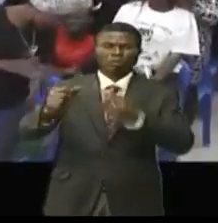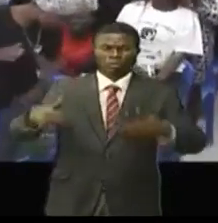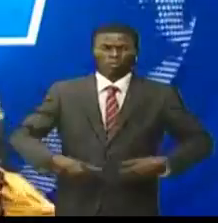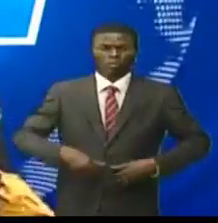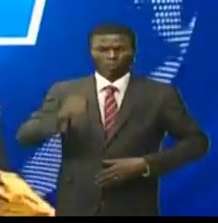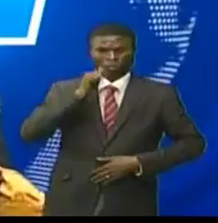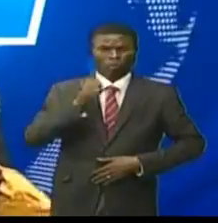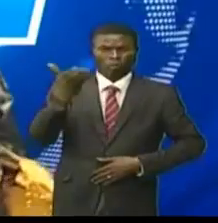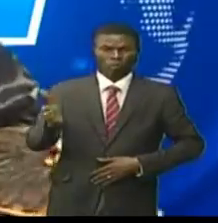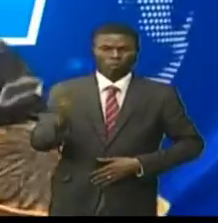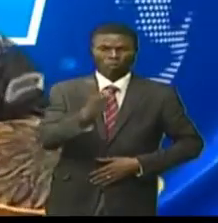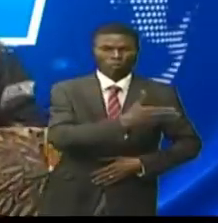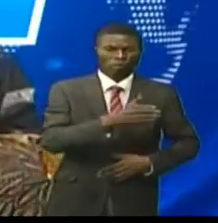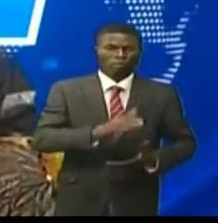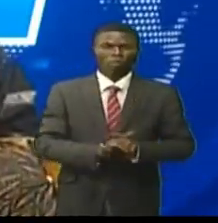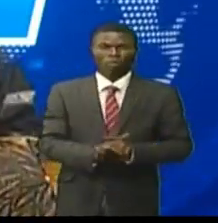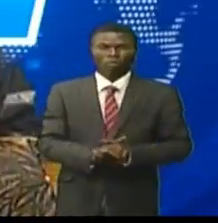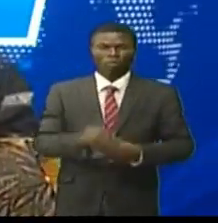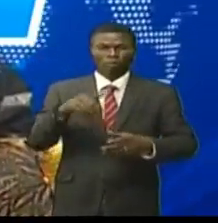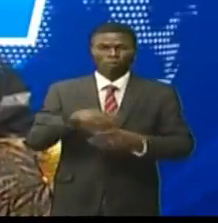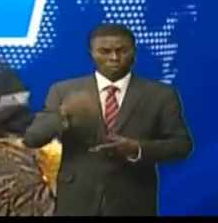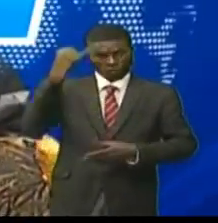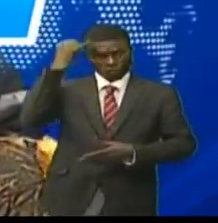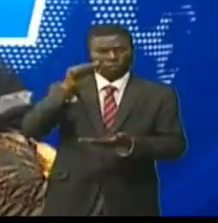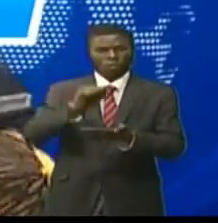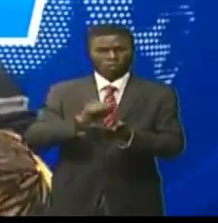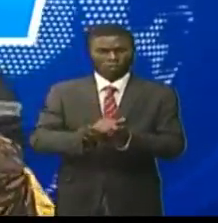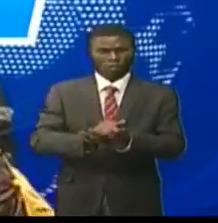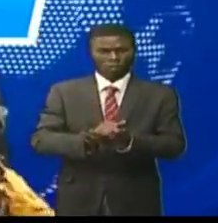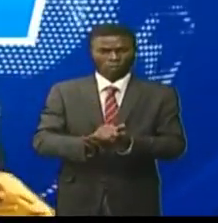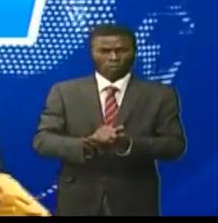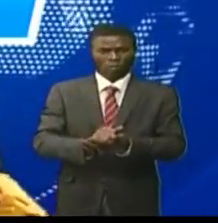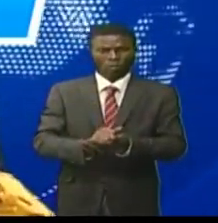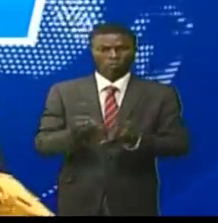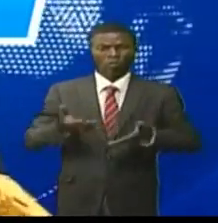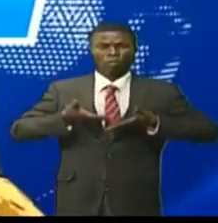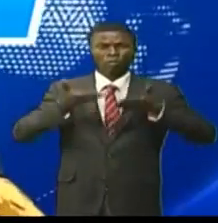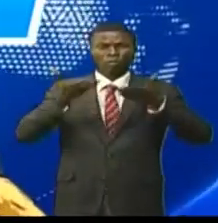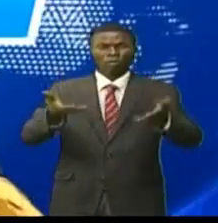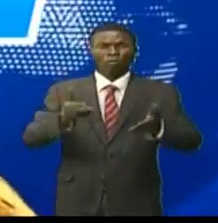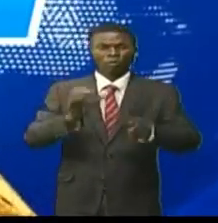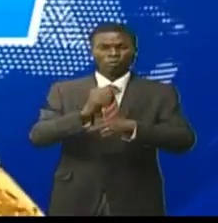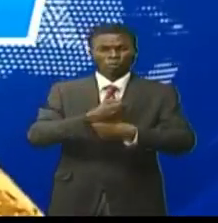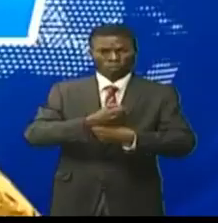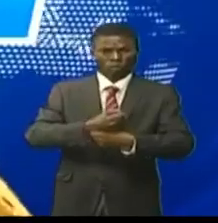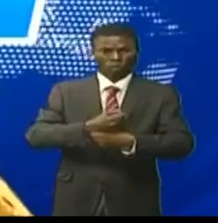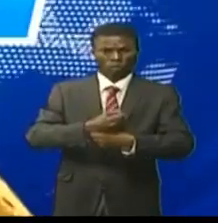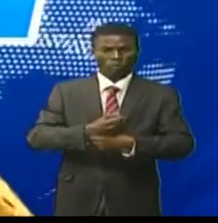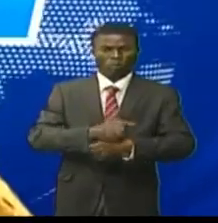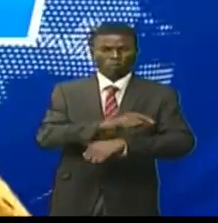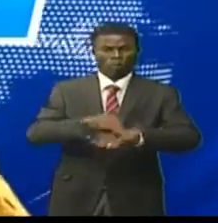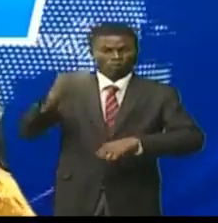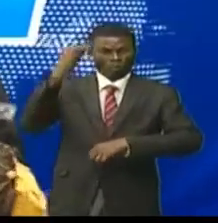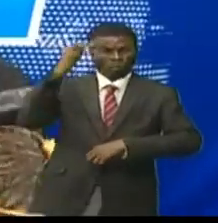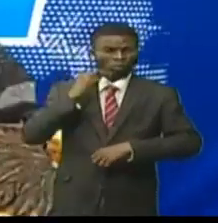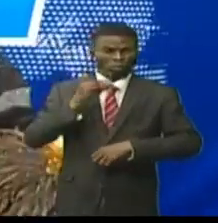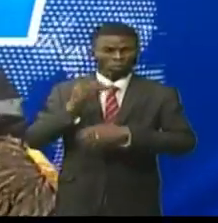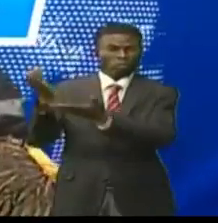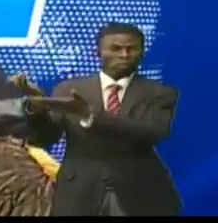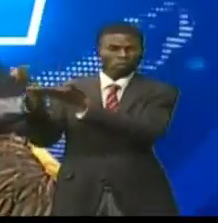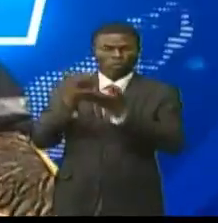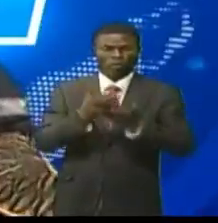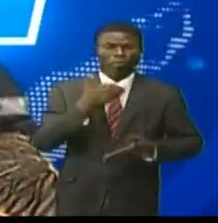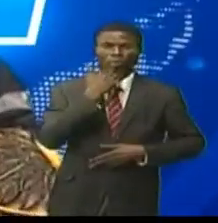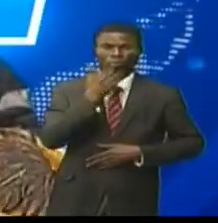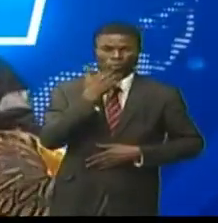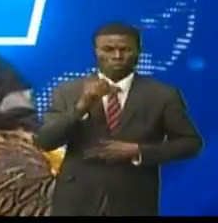fille. Toujours dans le même chapitre, la proposition de la création du ministère des investissements.